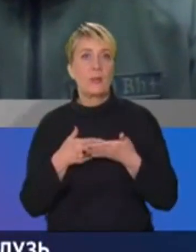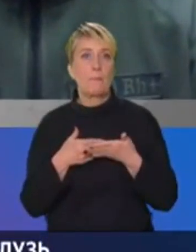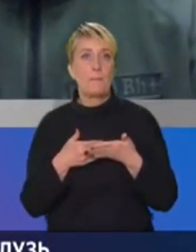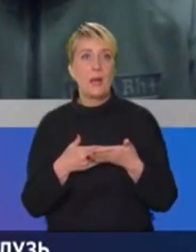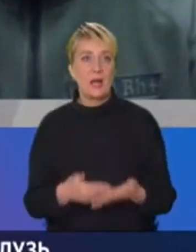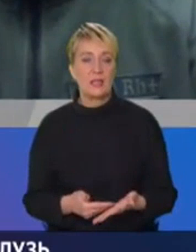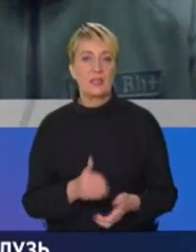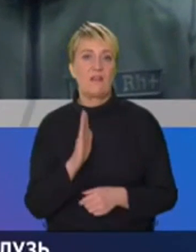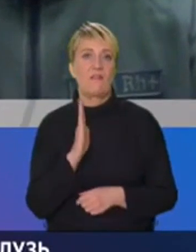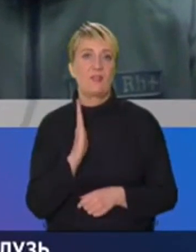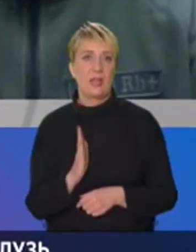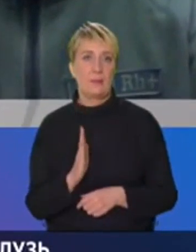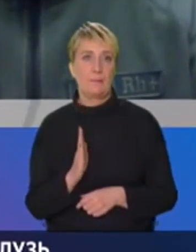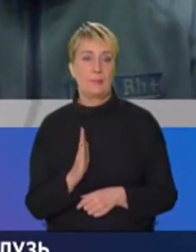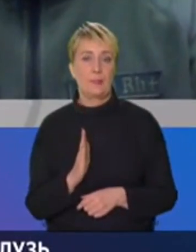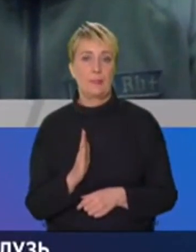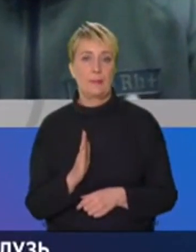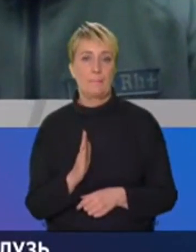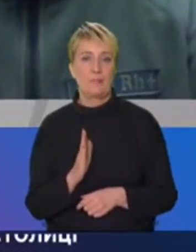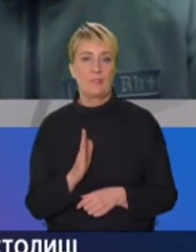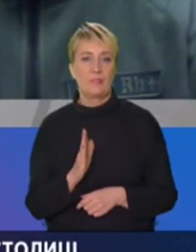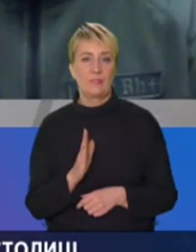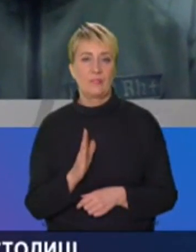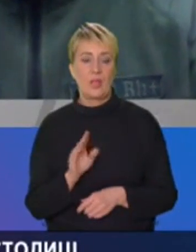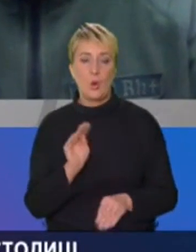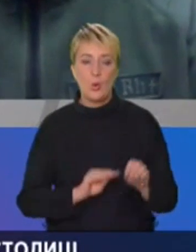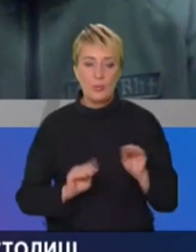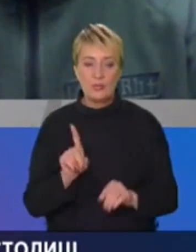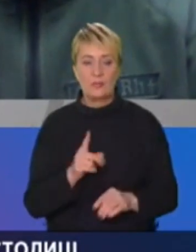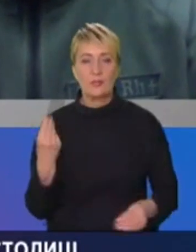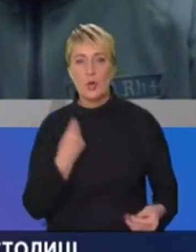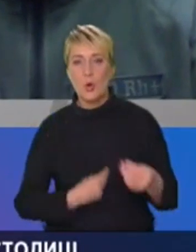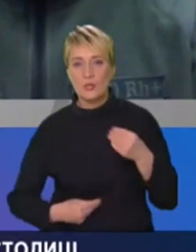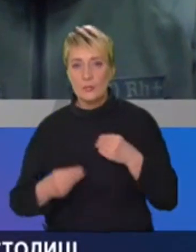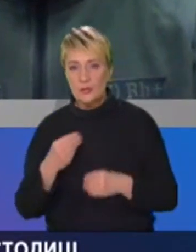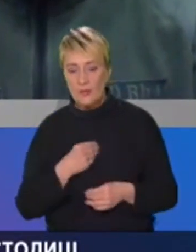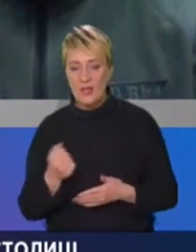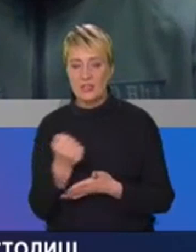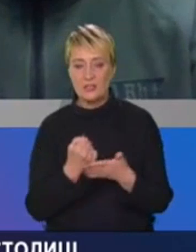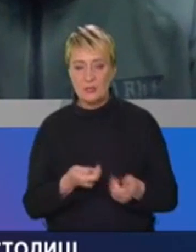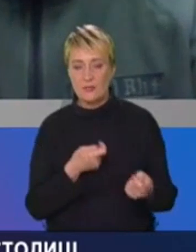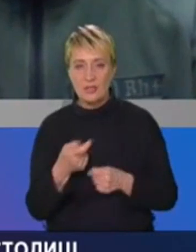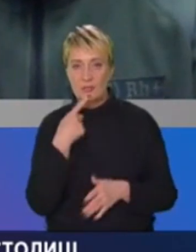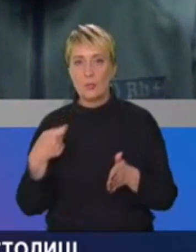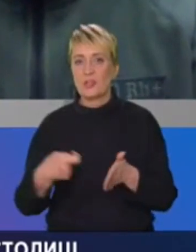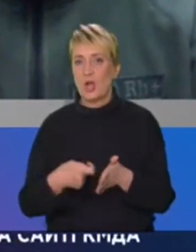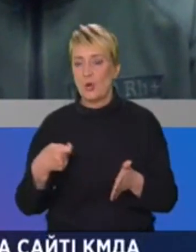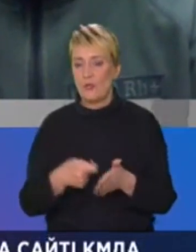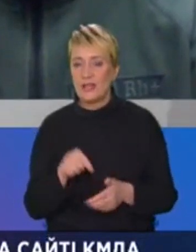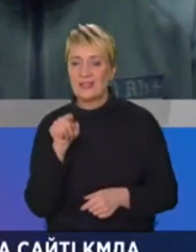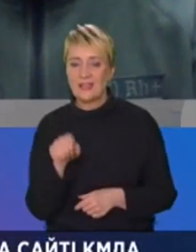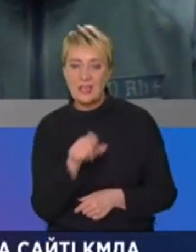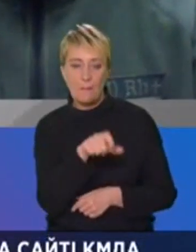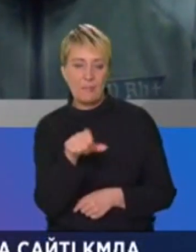в, скажімо, комплектуванні, в тому, щоб одягнути, озброїти, в тому, щоб нагодувати тих бійців